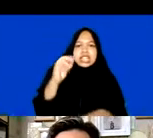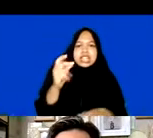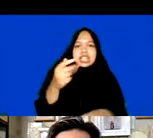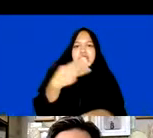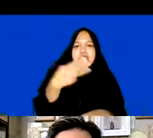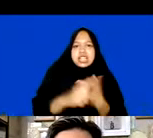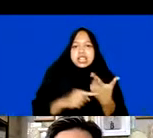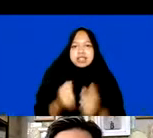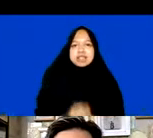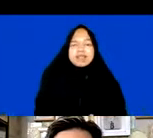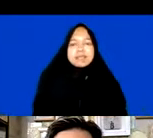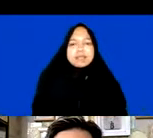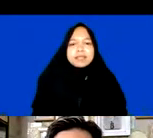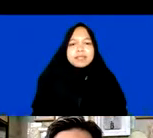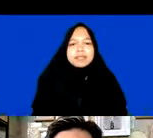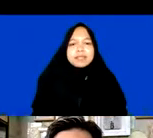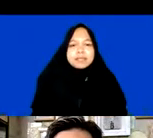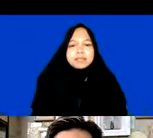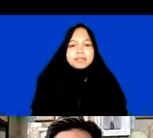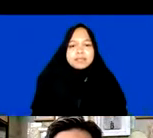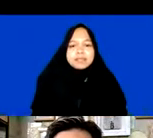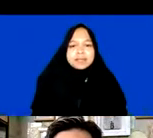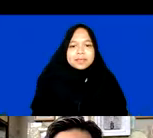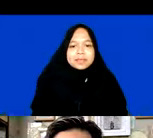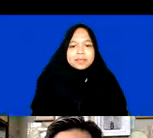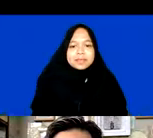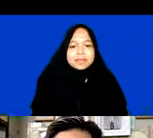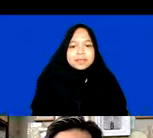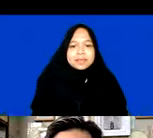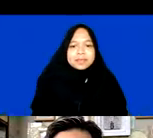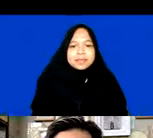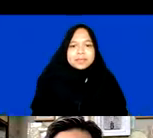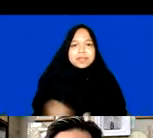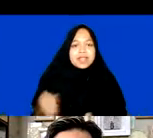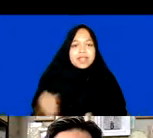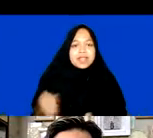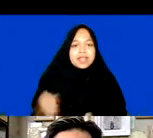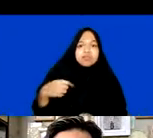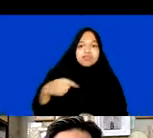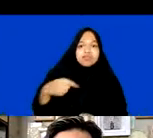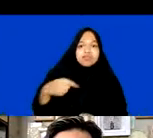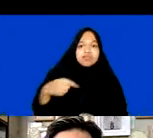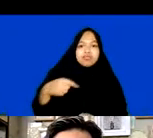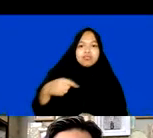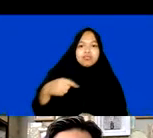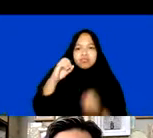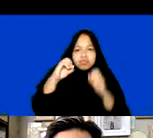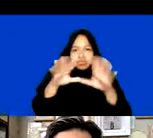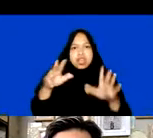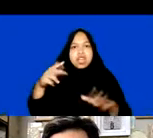Awalan mengantar Mas Kirei, saya izin putarkan salah satu proses pembuatan produk di Kirei di Hospet ya, Mas